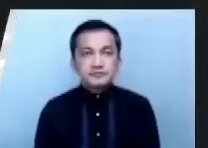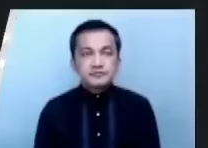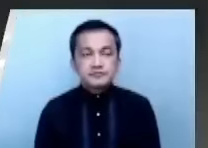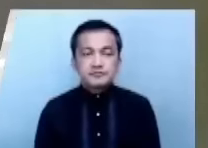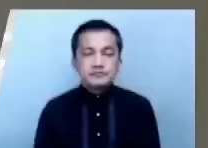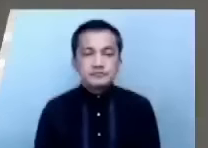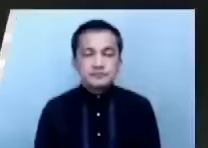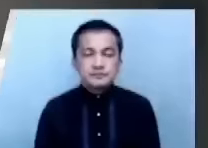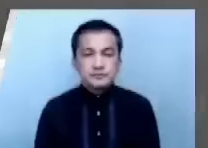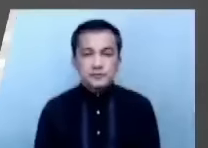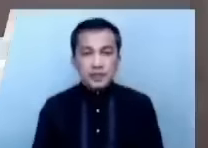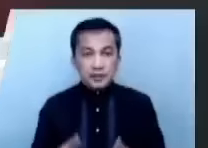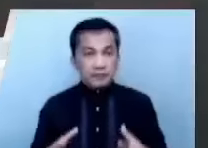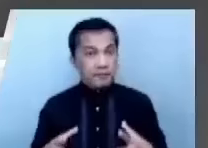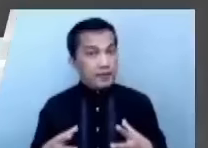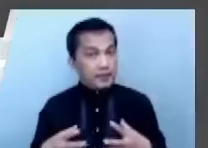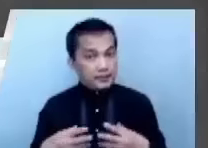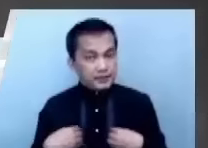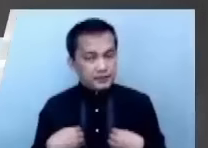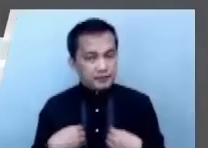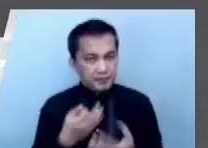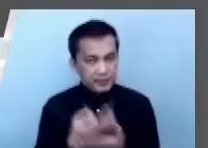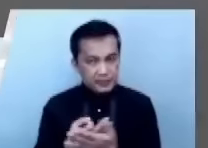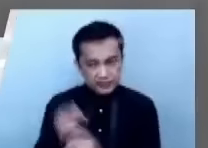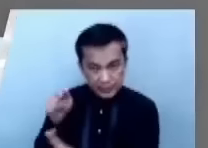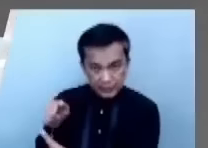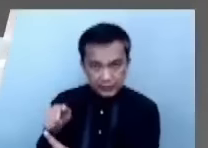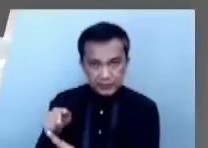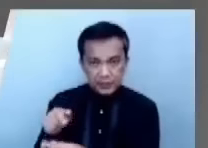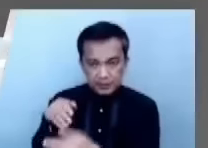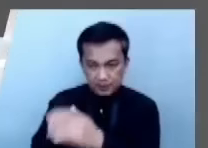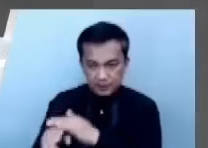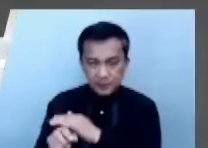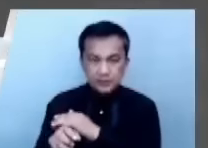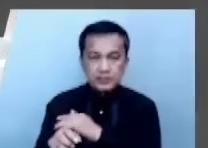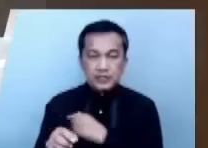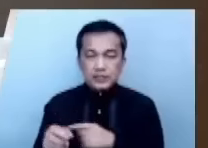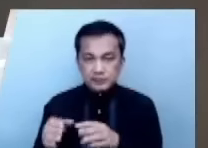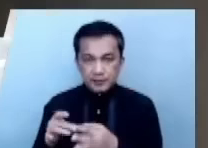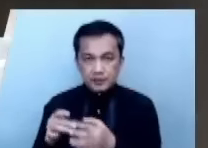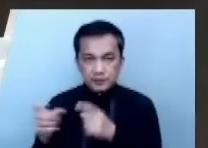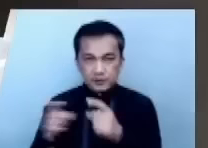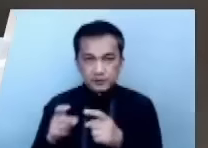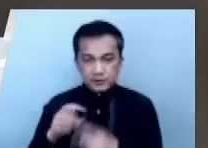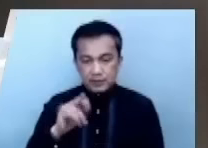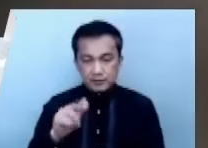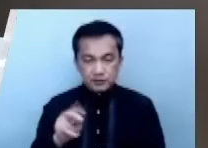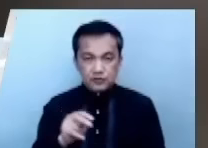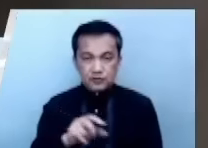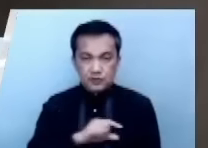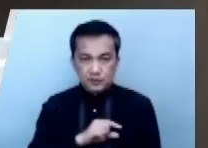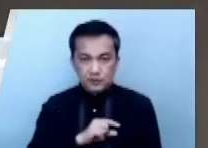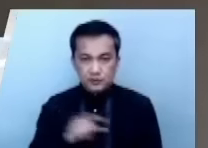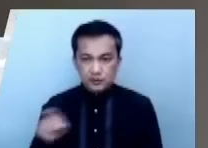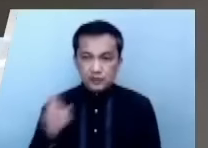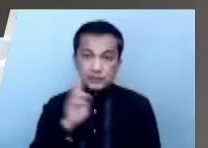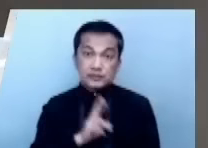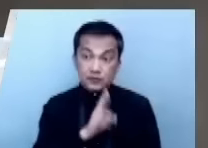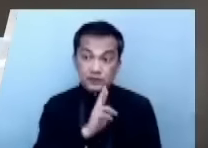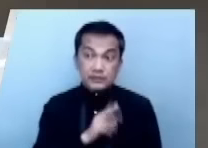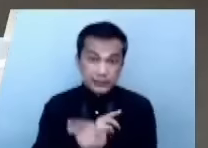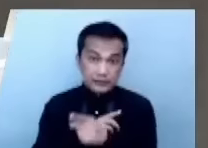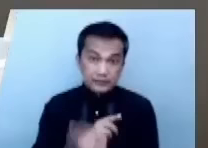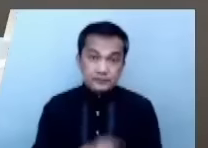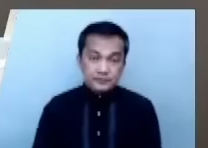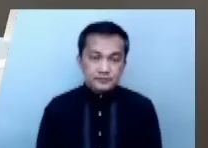Pagkatanggap ng pera ng target, pinasok na ng Regional Special Operations Unit ng Calabarzon Police ang restaurant na ito.